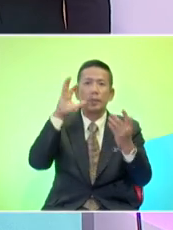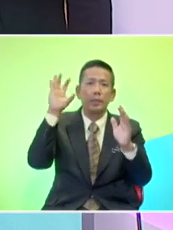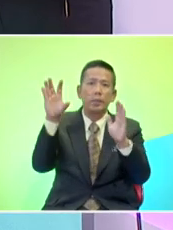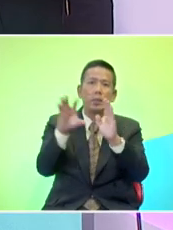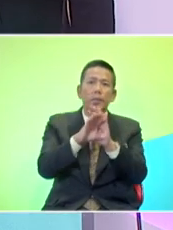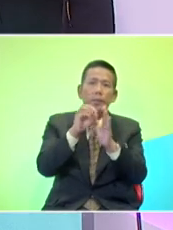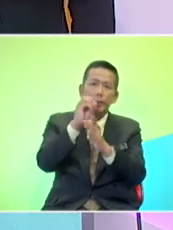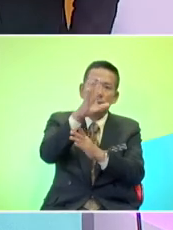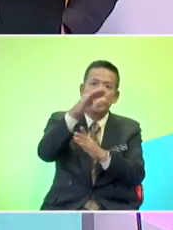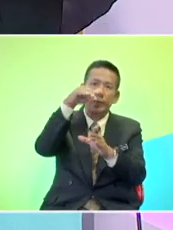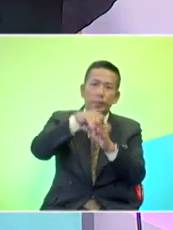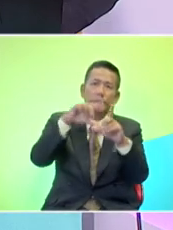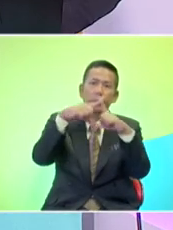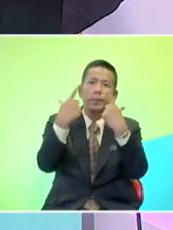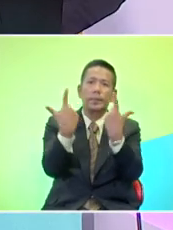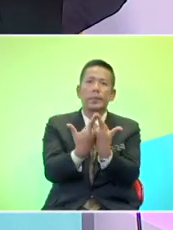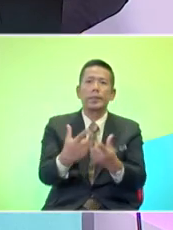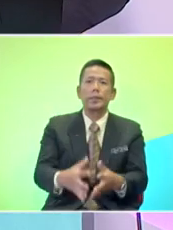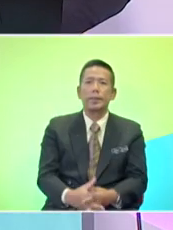di dalam kelas